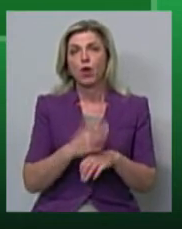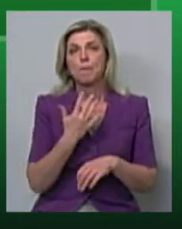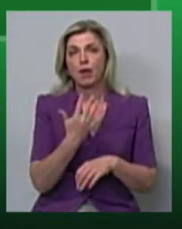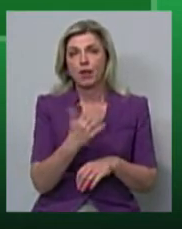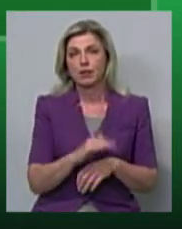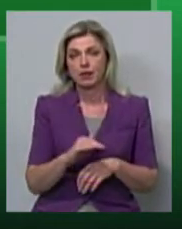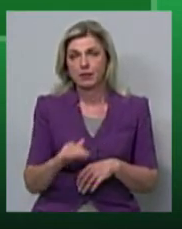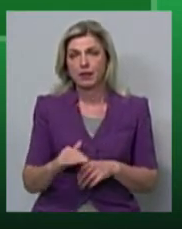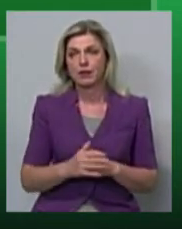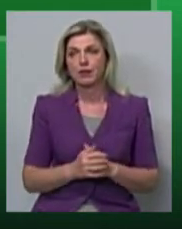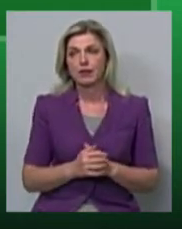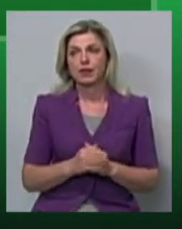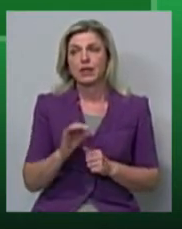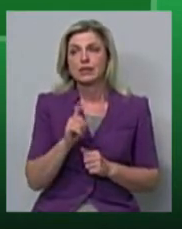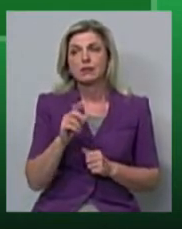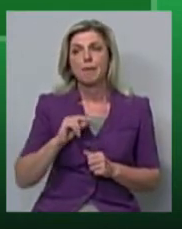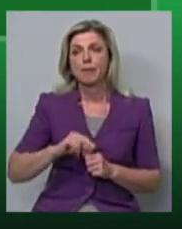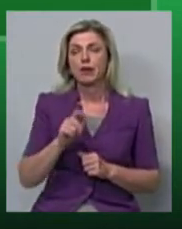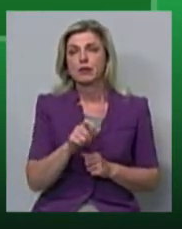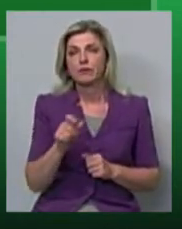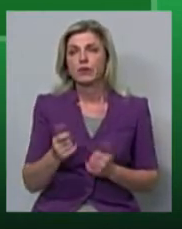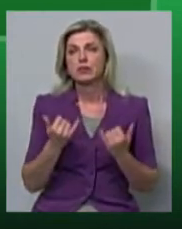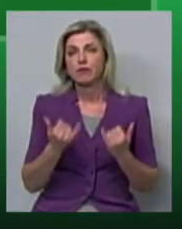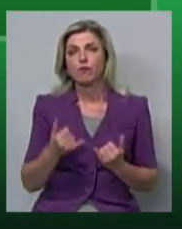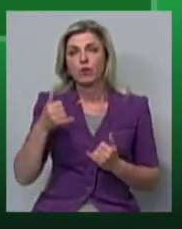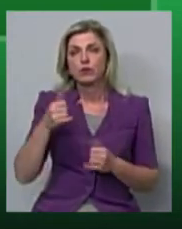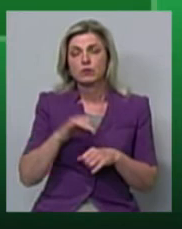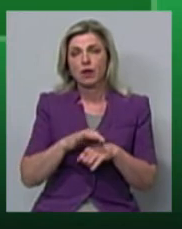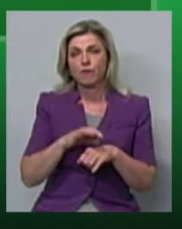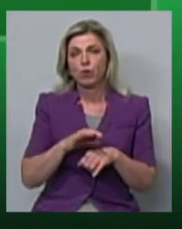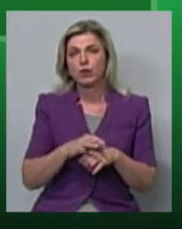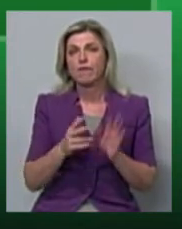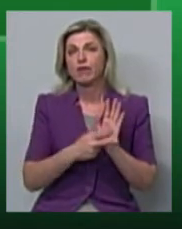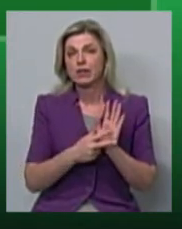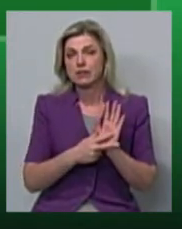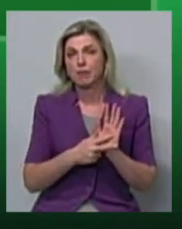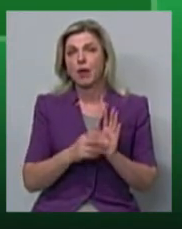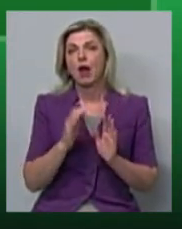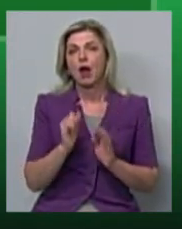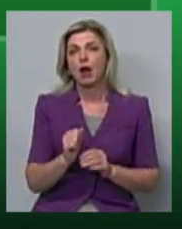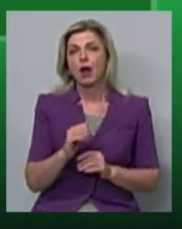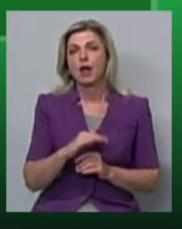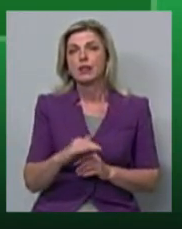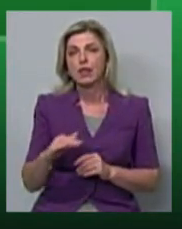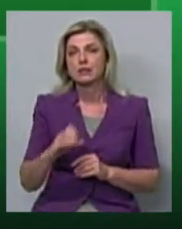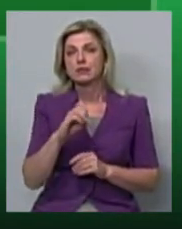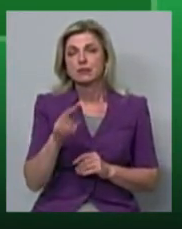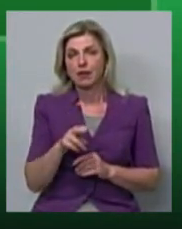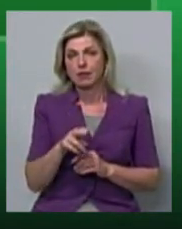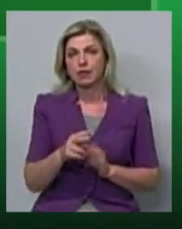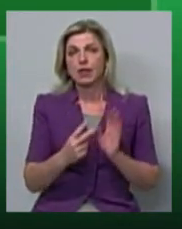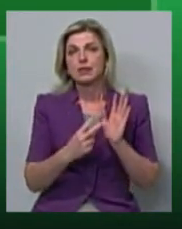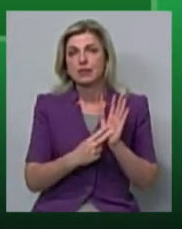І кількість працівників, станом на сьогодні, захворівших 8. В дошкільних навчальних закладах